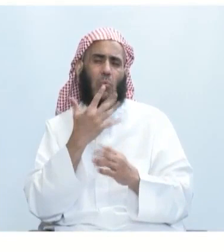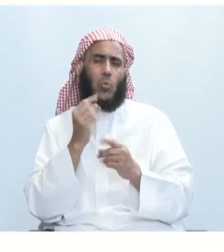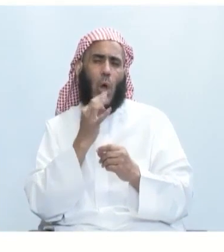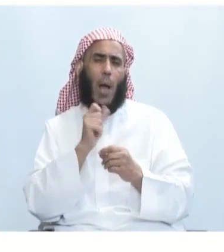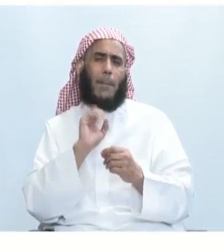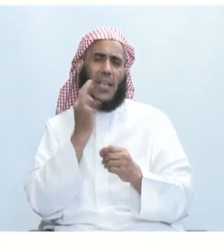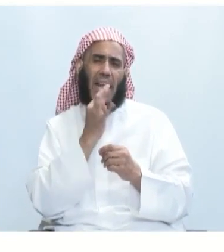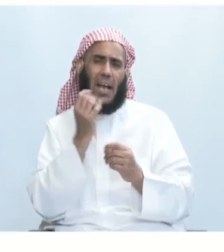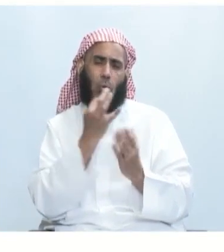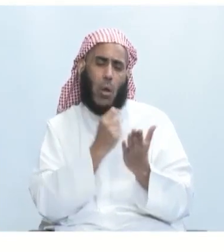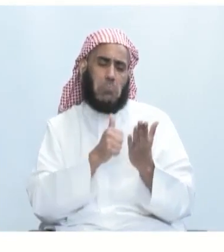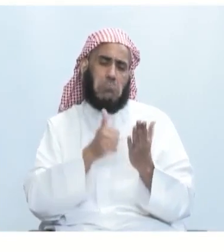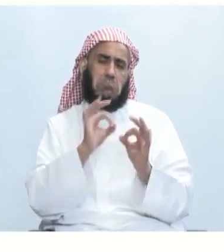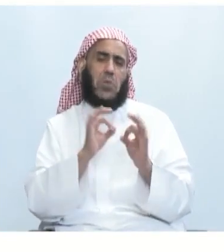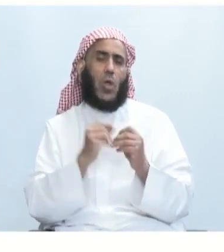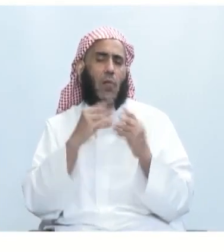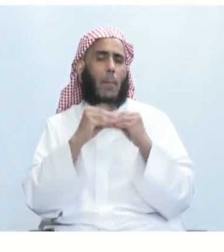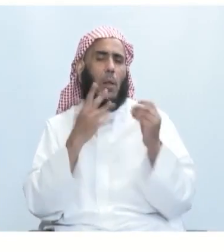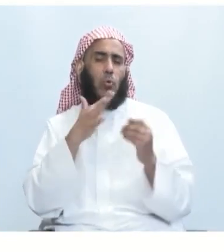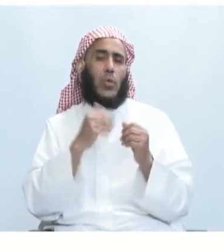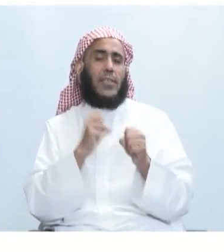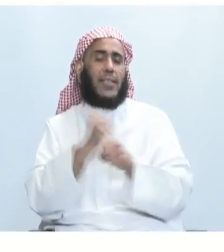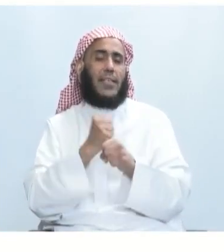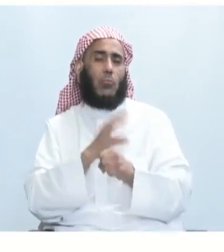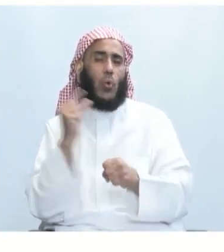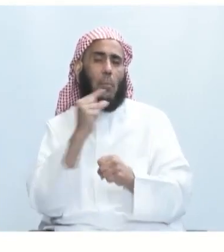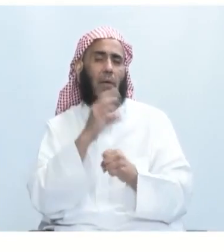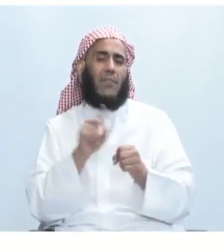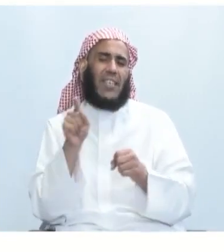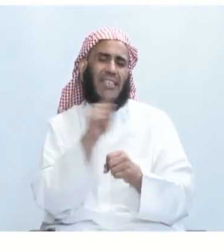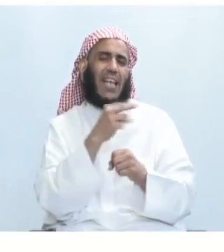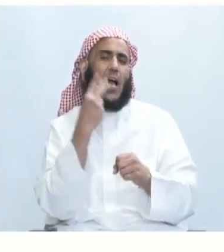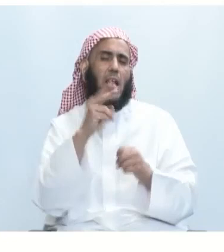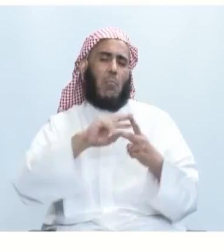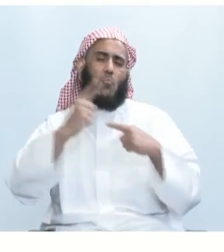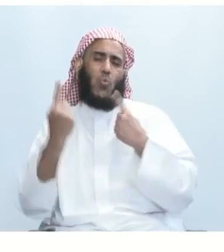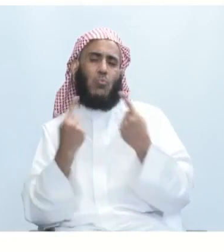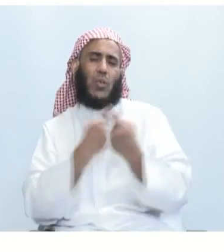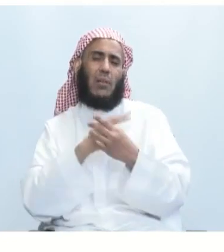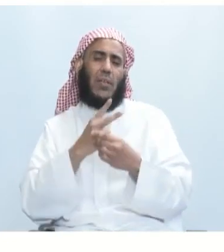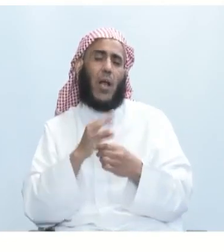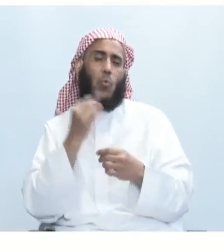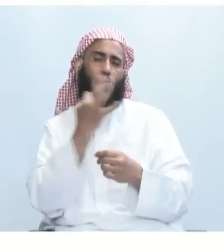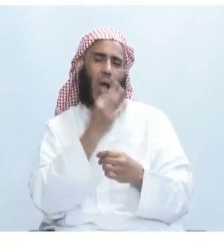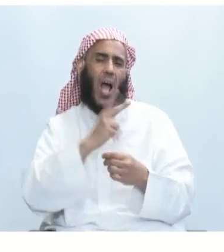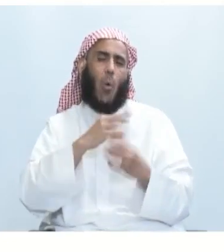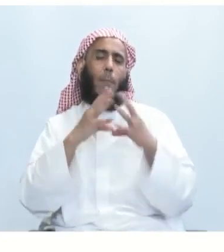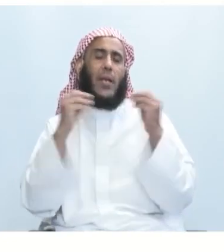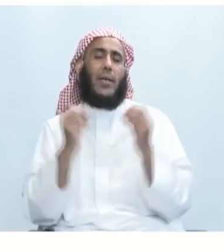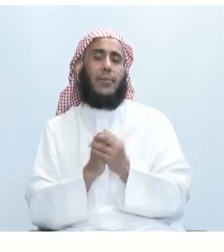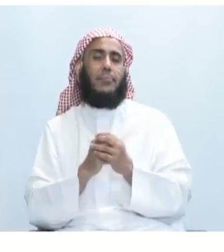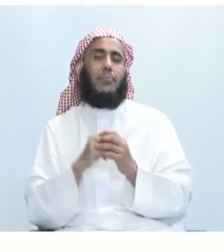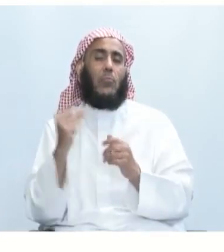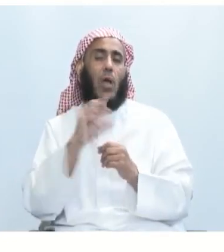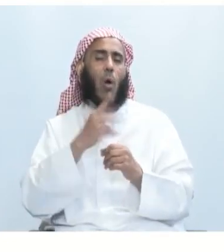صحيحه والتعرف على معناها بسهوله استخدم كل كلمه مما ياتي في سياقين مختلفين بحيث يختلف اما نطقها او معناها